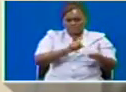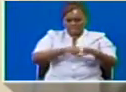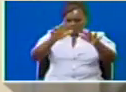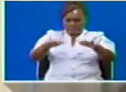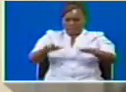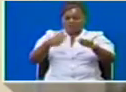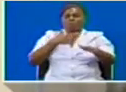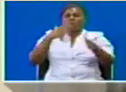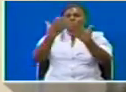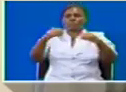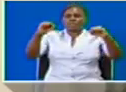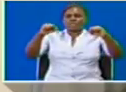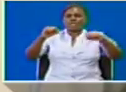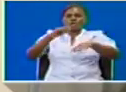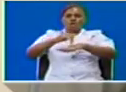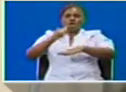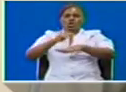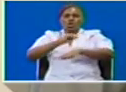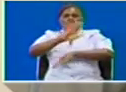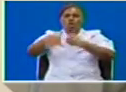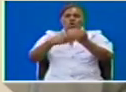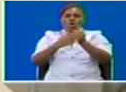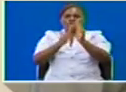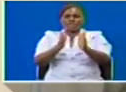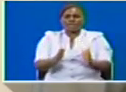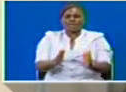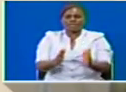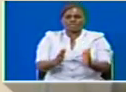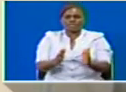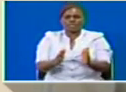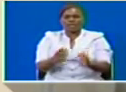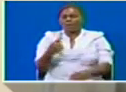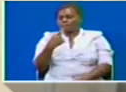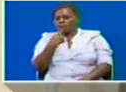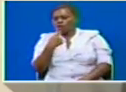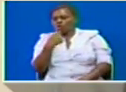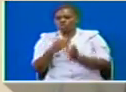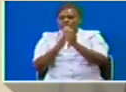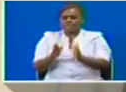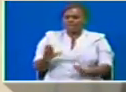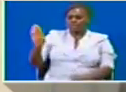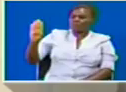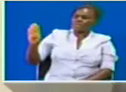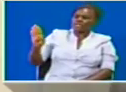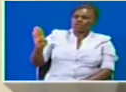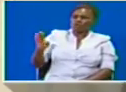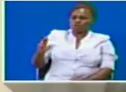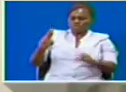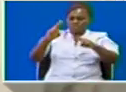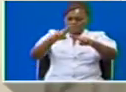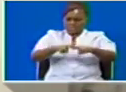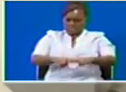tungetaka rais aite viongozi wote katika Elgeyo Marakwet, viongozi wote wa Pokot, viongozi wote wa Baringo na Laikipia. Tukae